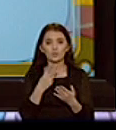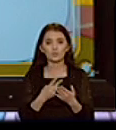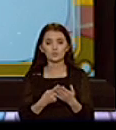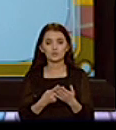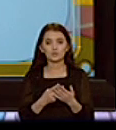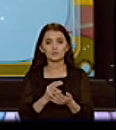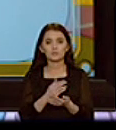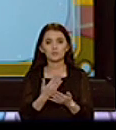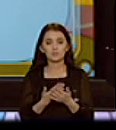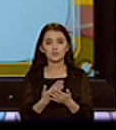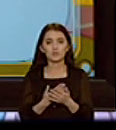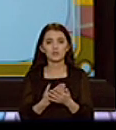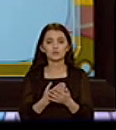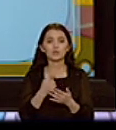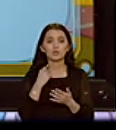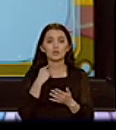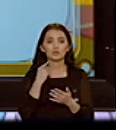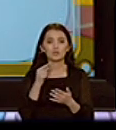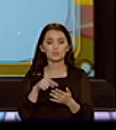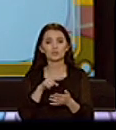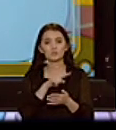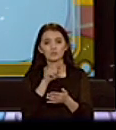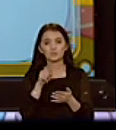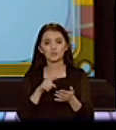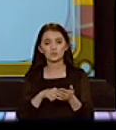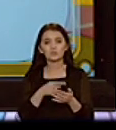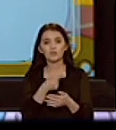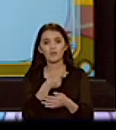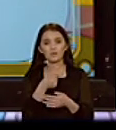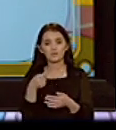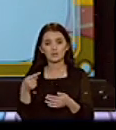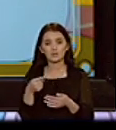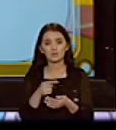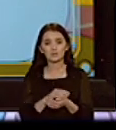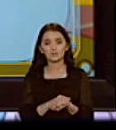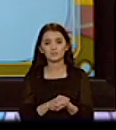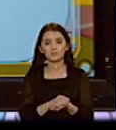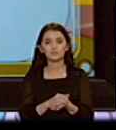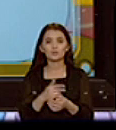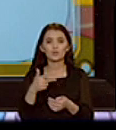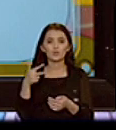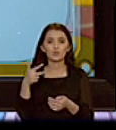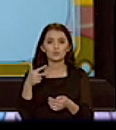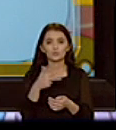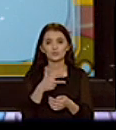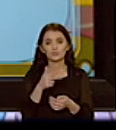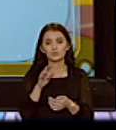ko'rinishda. Ya'ni noma'lum sondan 8 ni ayirsak